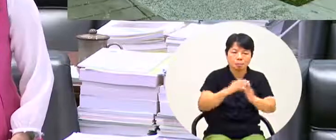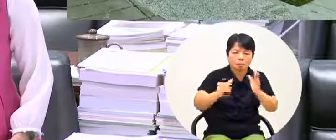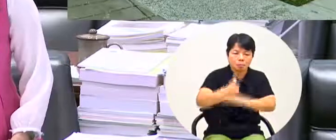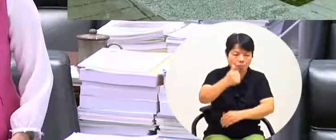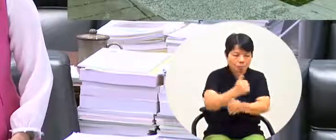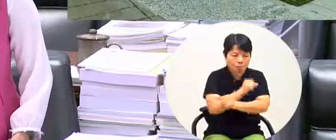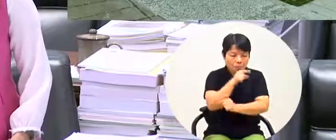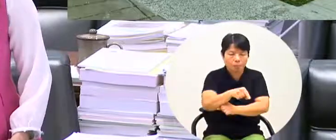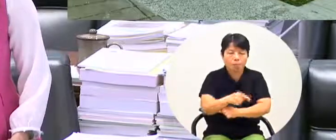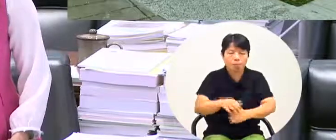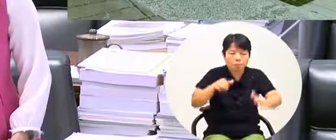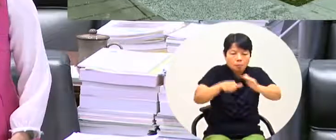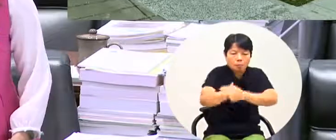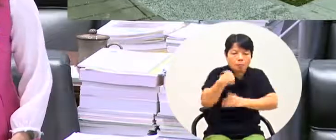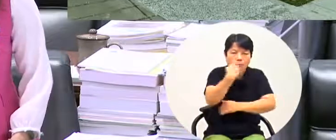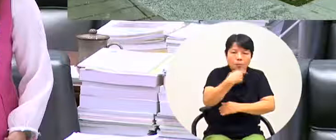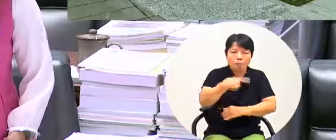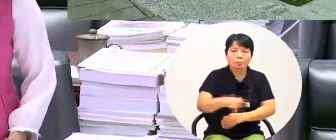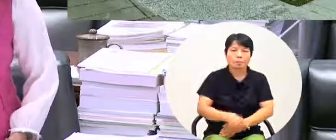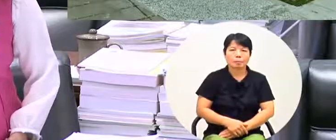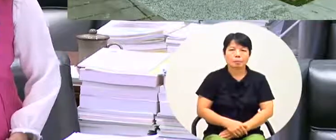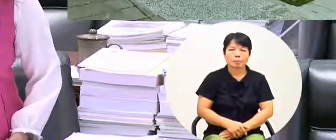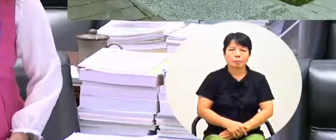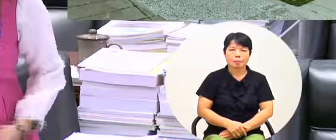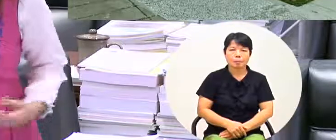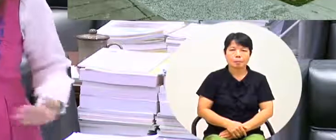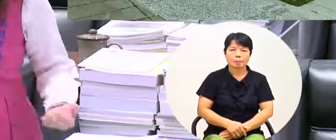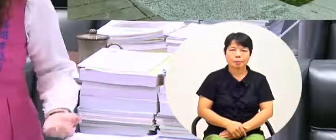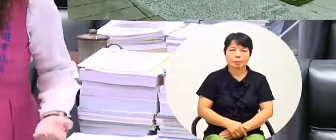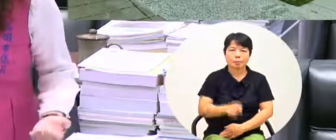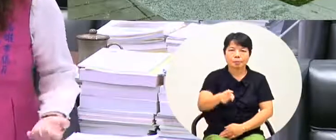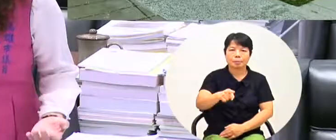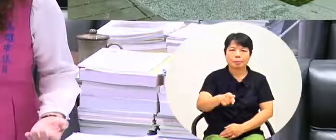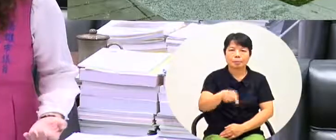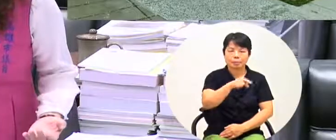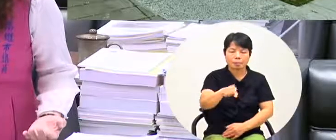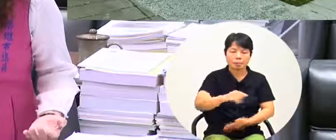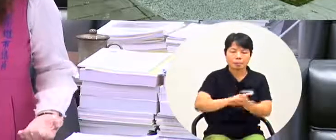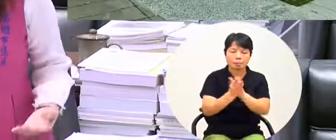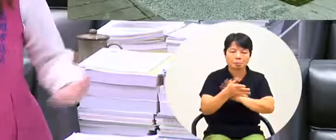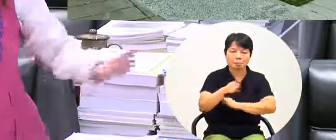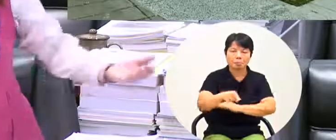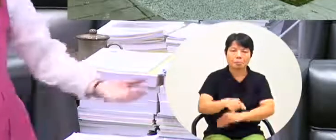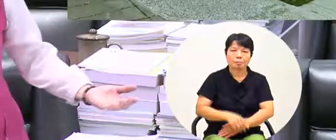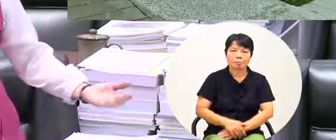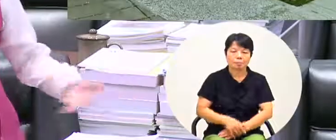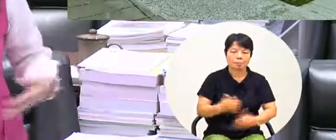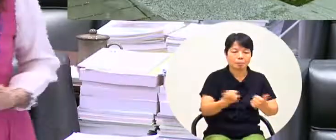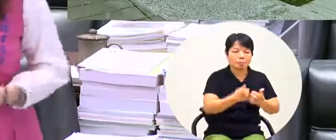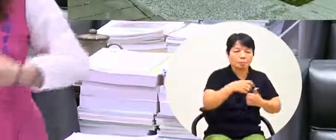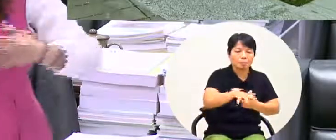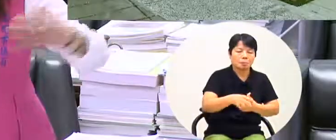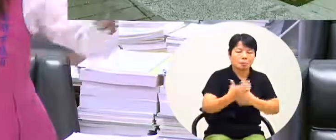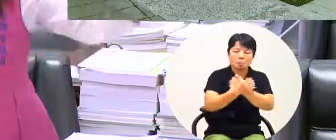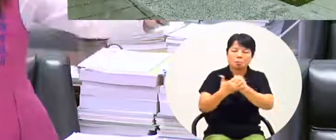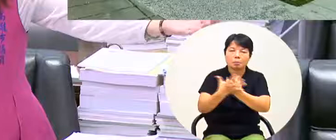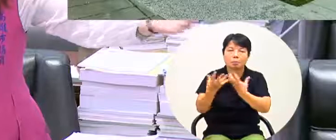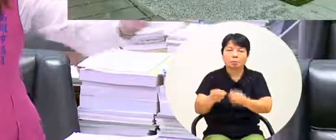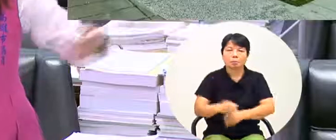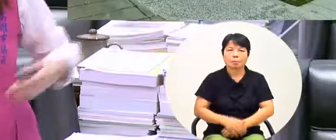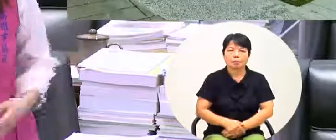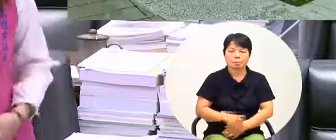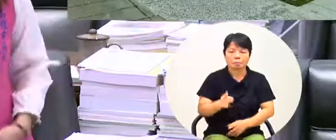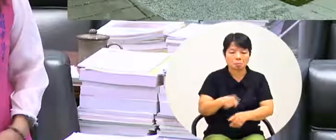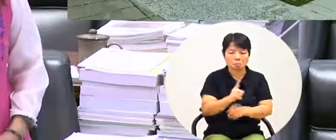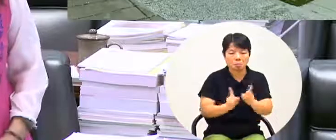你看的地方，就这边就变成这样，因为这边我们议会没有在维管， 所以就落差这么大，一边这样一边